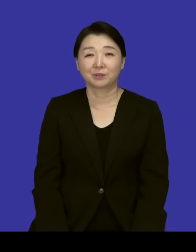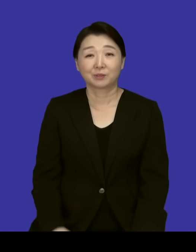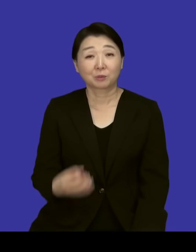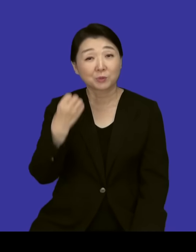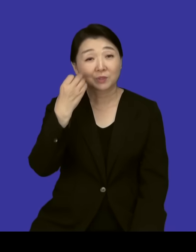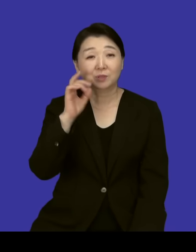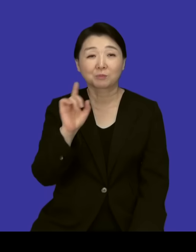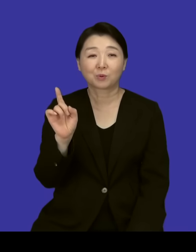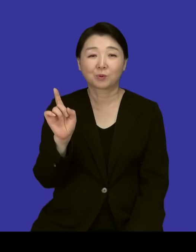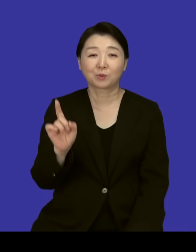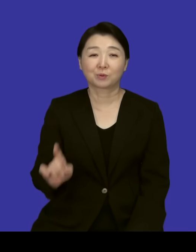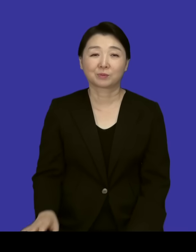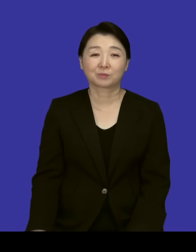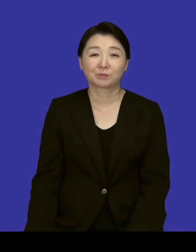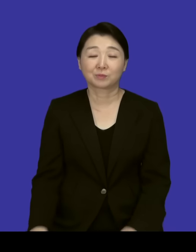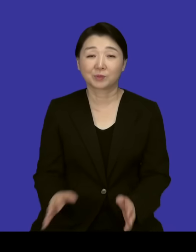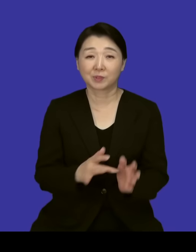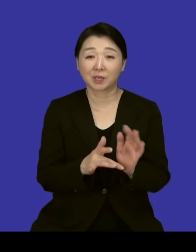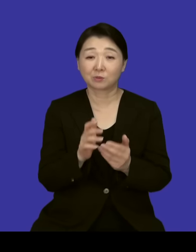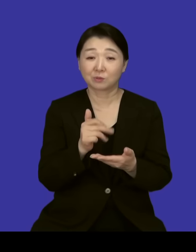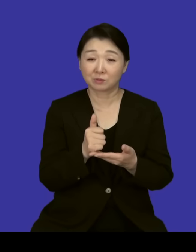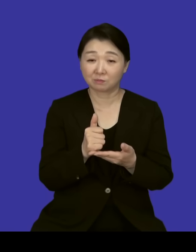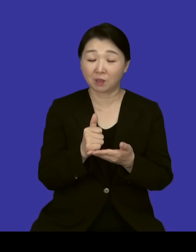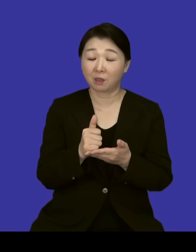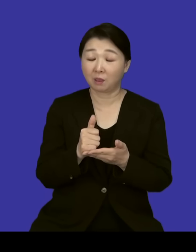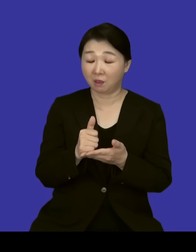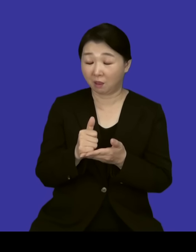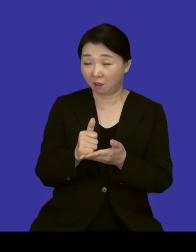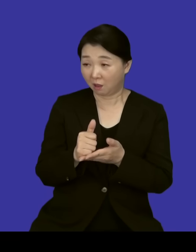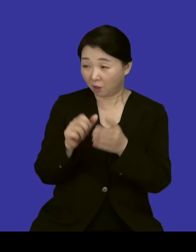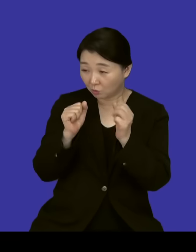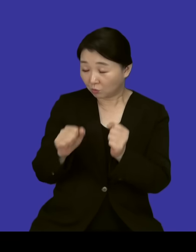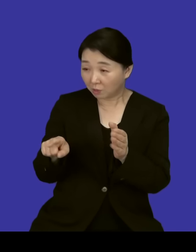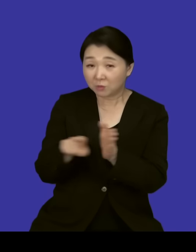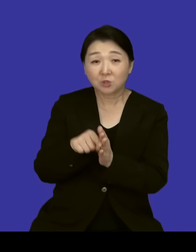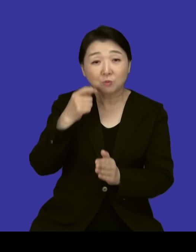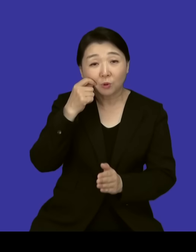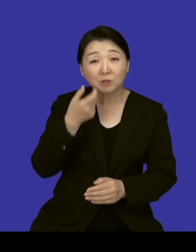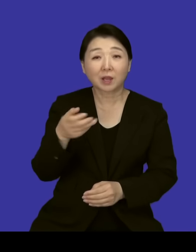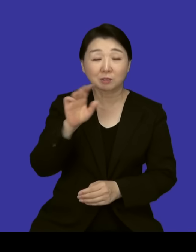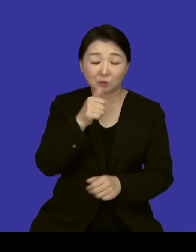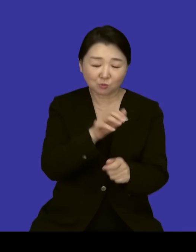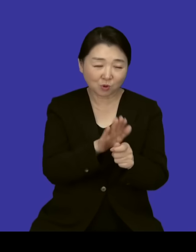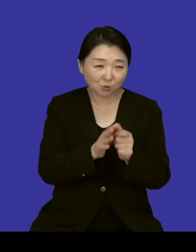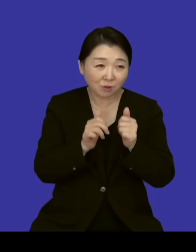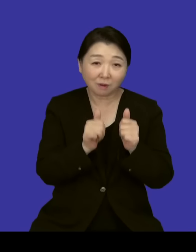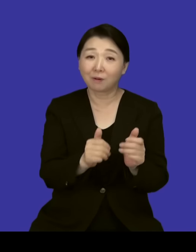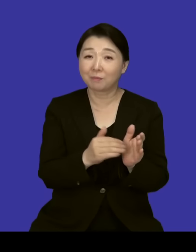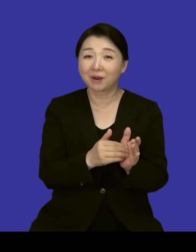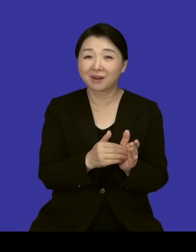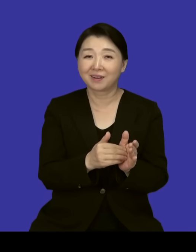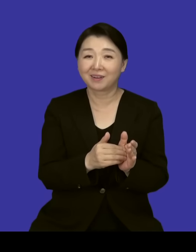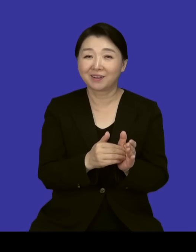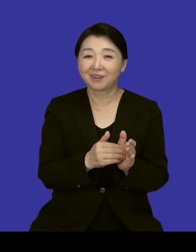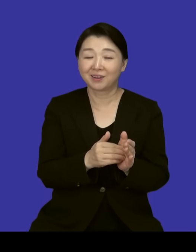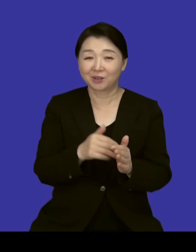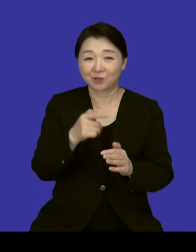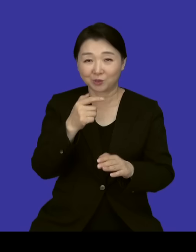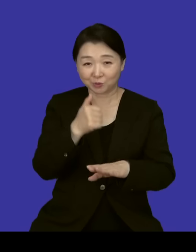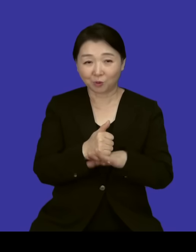희한한 게 그렇게 예수님의 존재랑 이런 걸 믿지 못하면서도 그렇게 막 중보기도를 했던 거예요. 그러네요. 예. 그런데